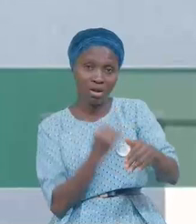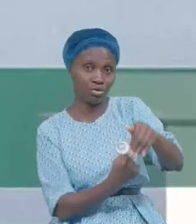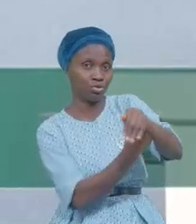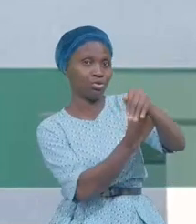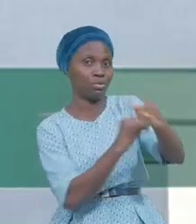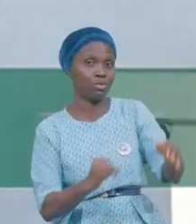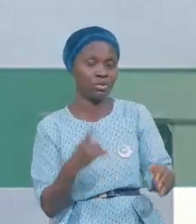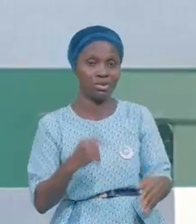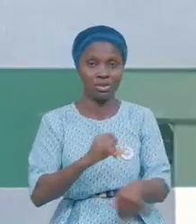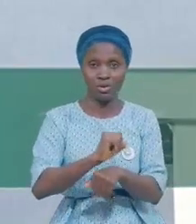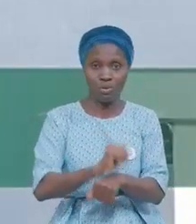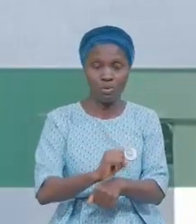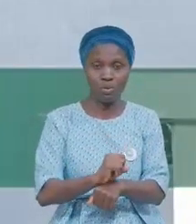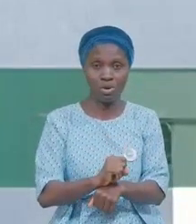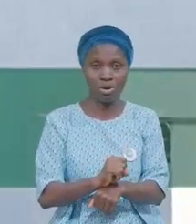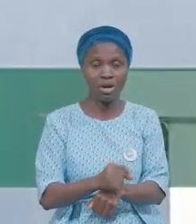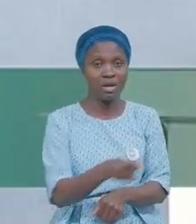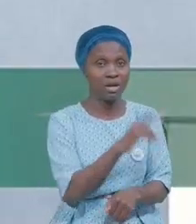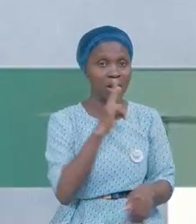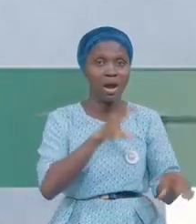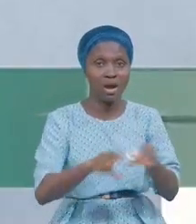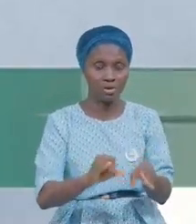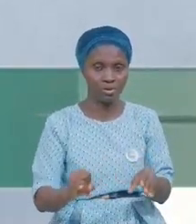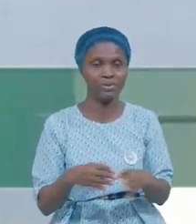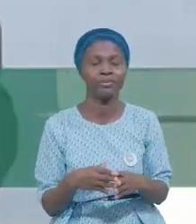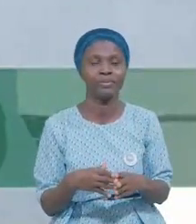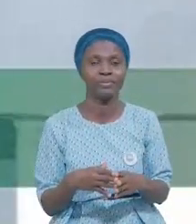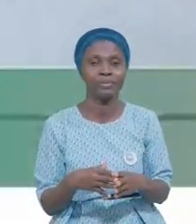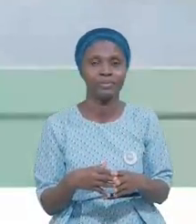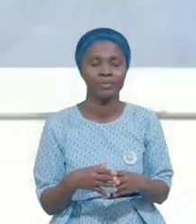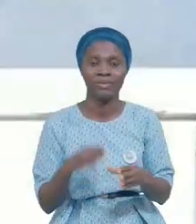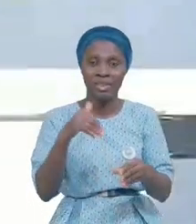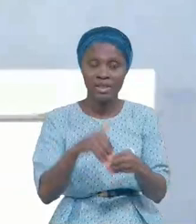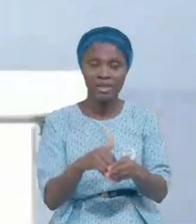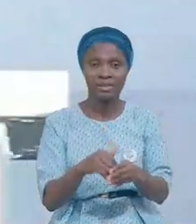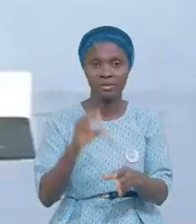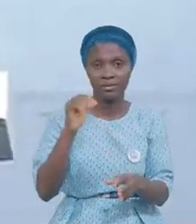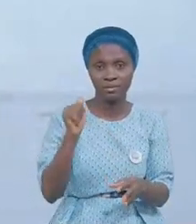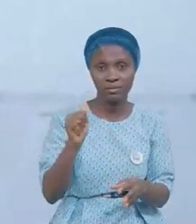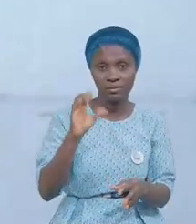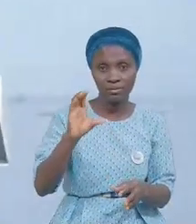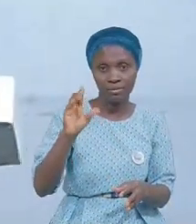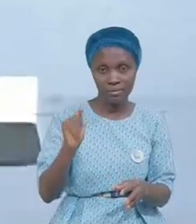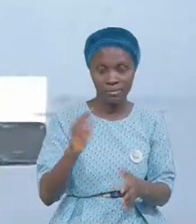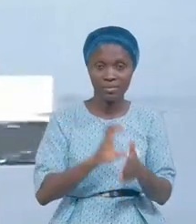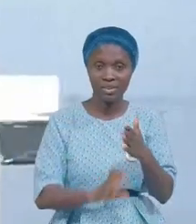aider l'œuvre qu'ils faisaient. Voyons Actes des Apôtres au chapitre